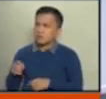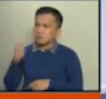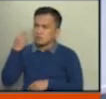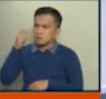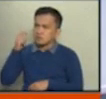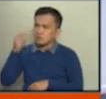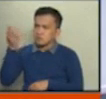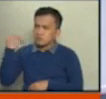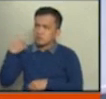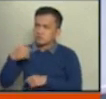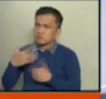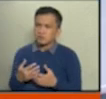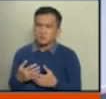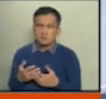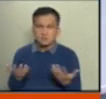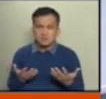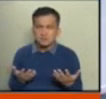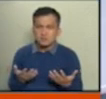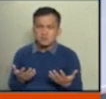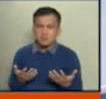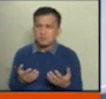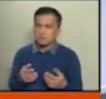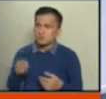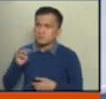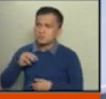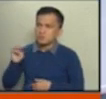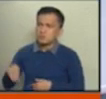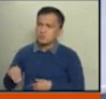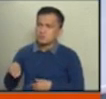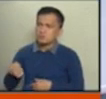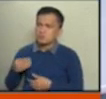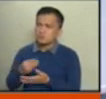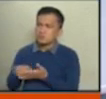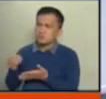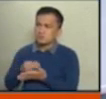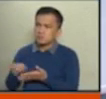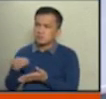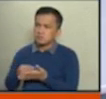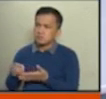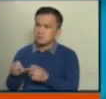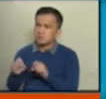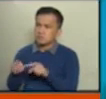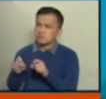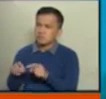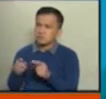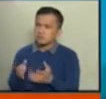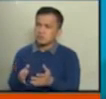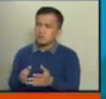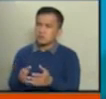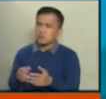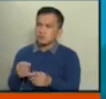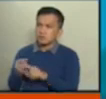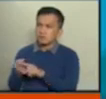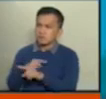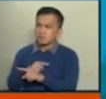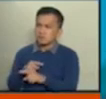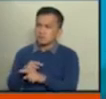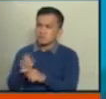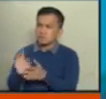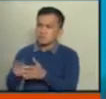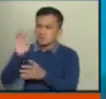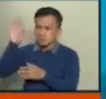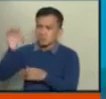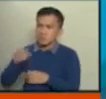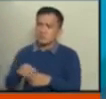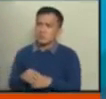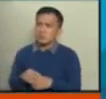ko that time, sir. Nasaan? Nasa Manila po siya. Namimili po siya ng paninda. Tapos galing po ako ng basketball noon,